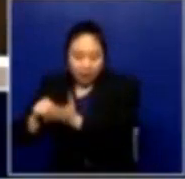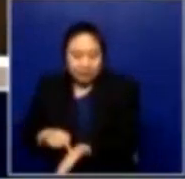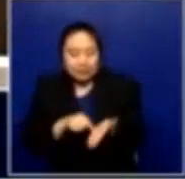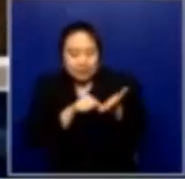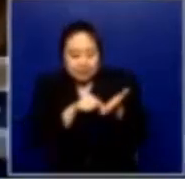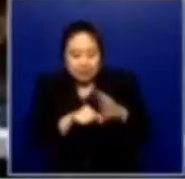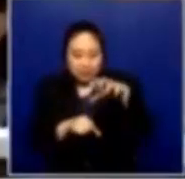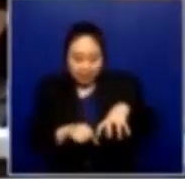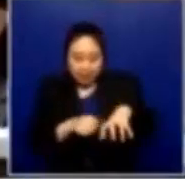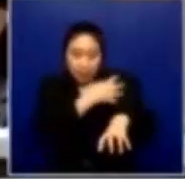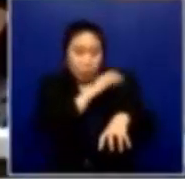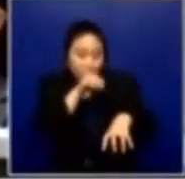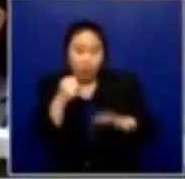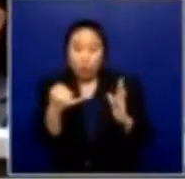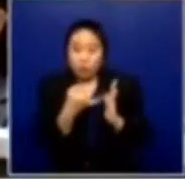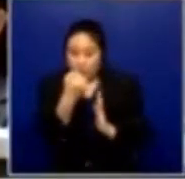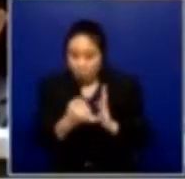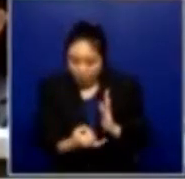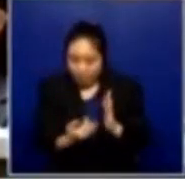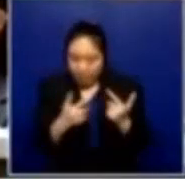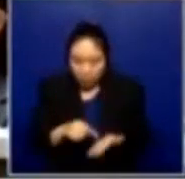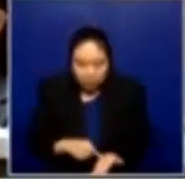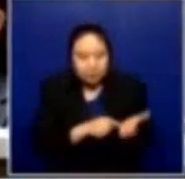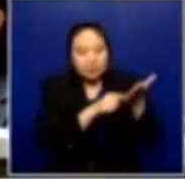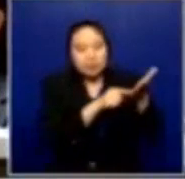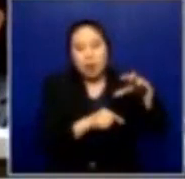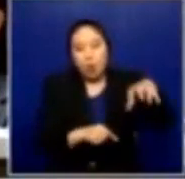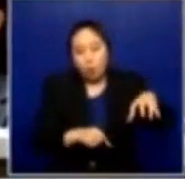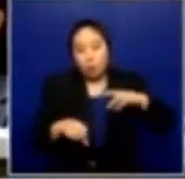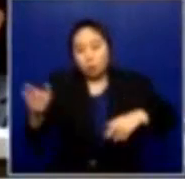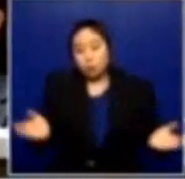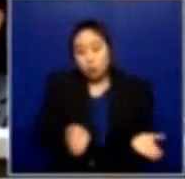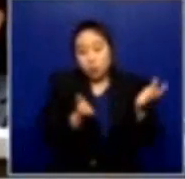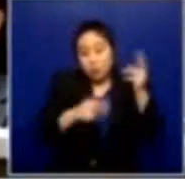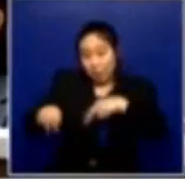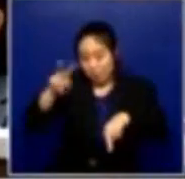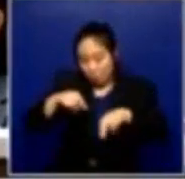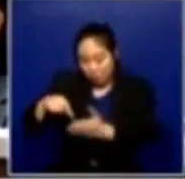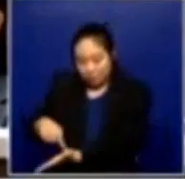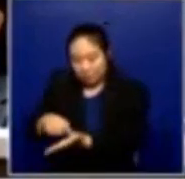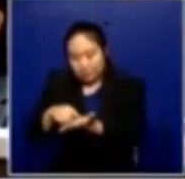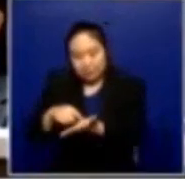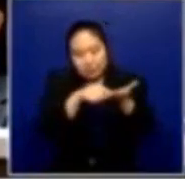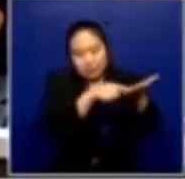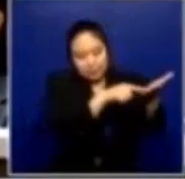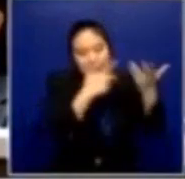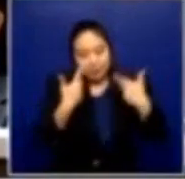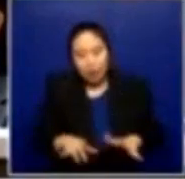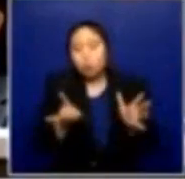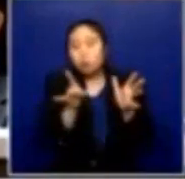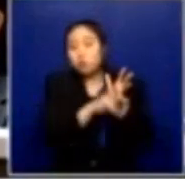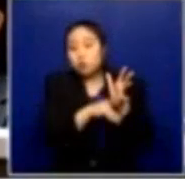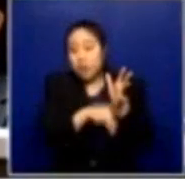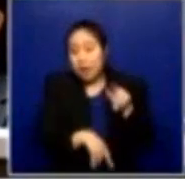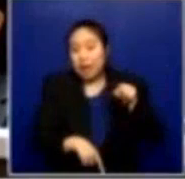งานท้องถิ่นจังหวัดแล้วก็เสนอต่อไปที่กรมส่งเสริมการปกครองท้องถิ่นนี่คือเส้นทางสุดท้ายผู้ที่จะพิจ